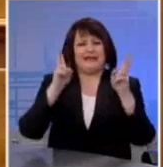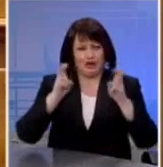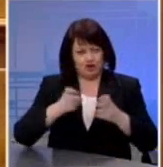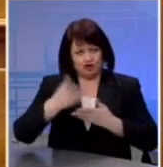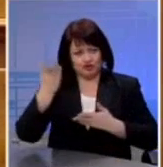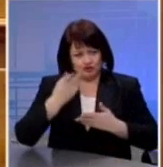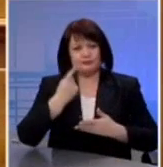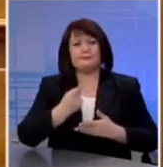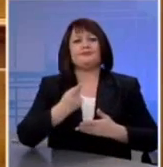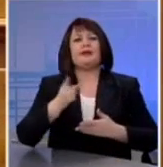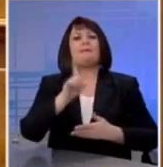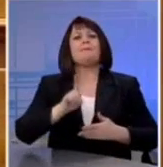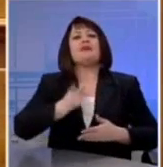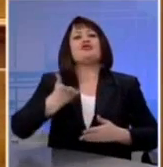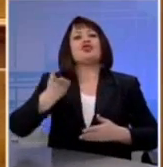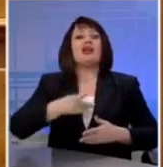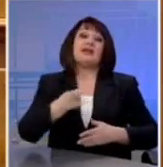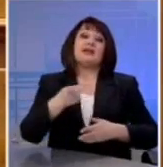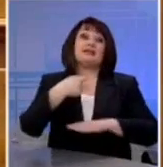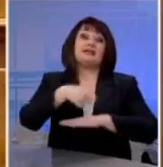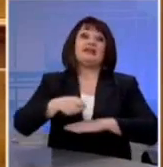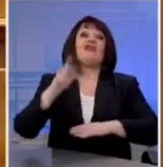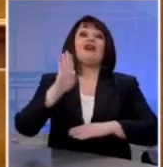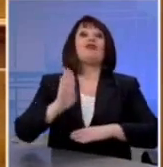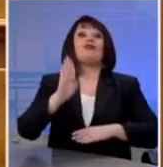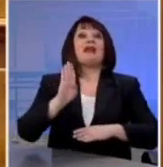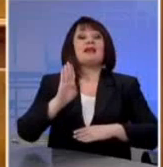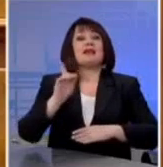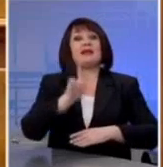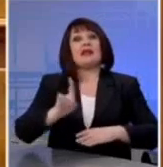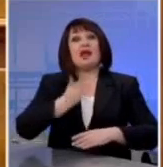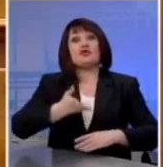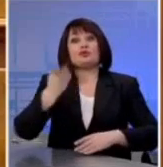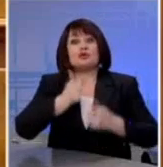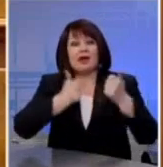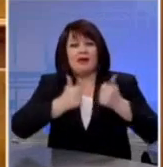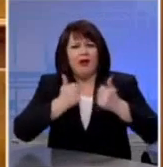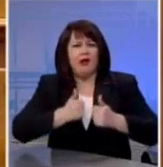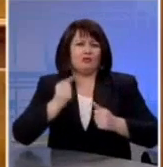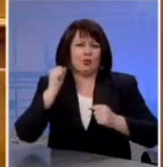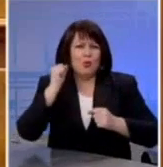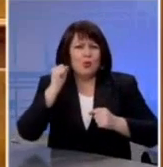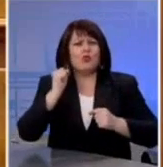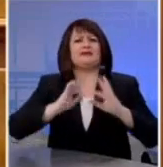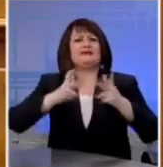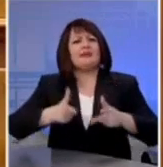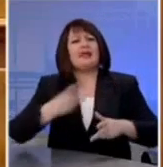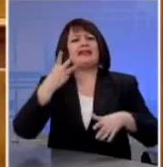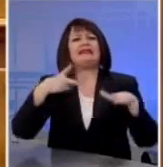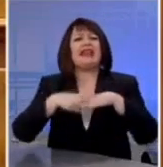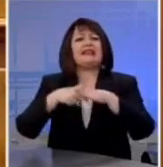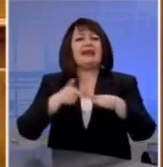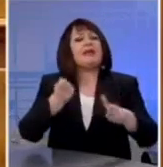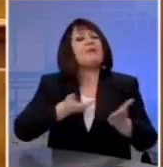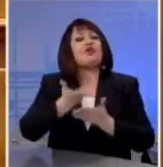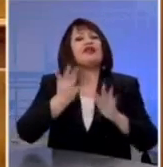στέλνει σε δίκη το Βαρουφάκη. Ο Μητσοτάκης σαρώνει τις δημοσκοπήσεις. Ο Μητσοτάκης τα ταγέρ και τα τρακτέρ. Τρία ταμεία την προτείνει ο